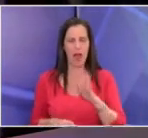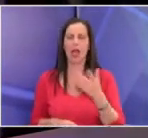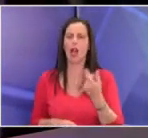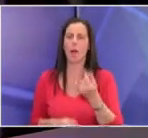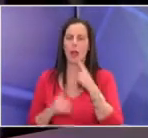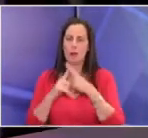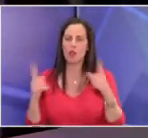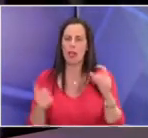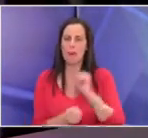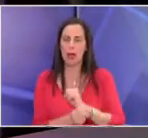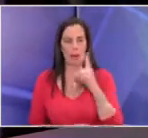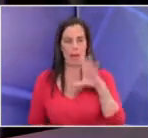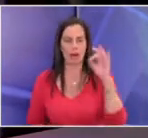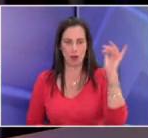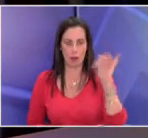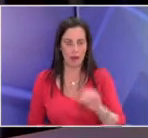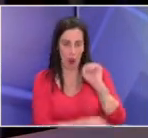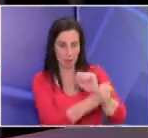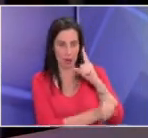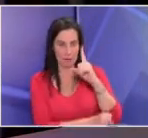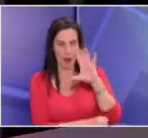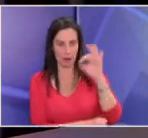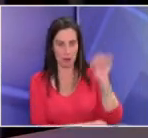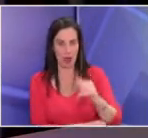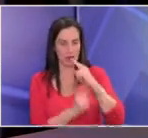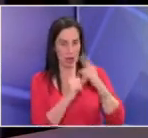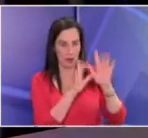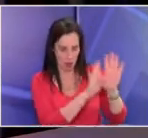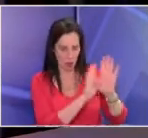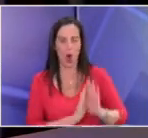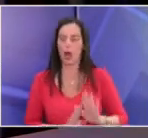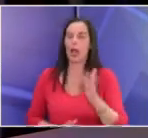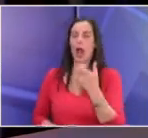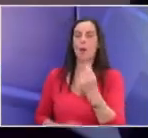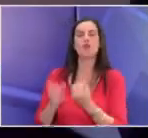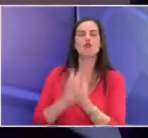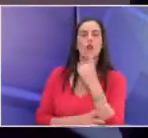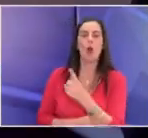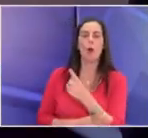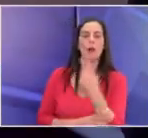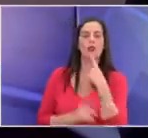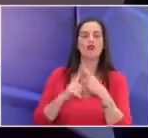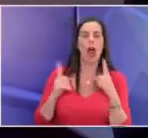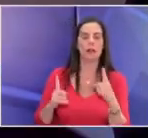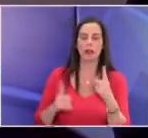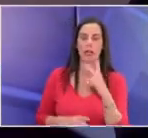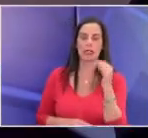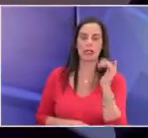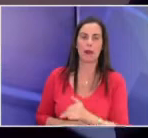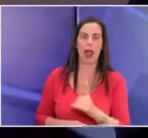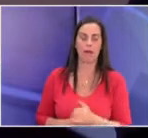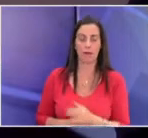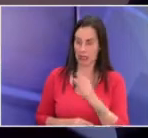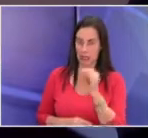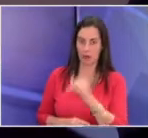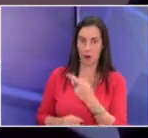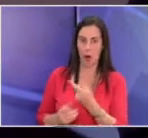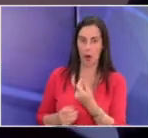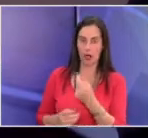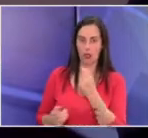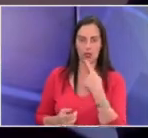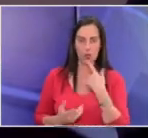היום באמת בכל תחום עברייני מין, אנחנו מעסיקים עובדים שזאת ההכשרה שלהם, בעצם להבחן את כל